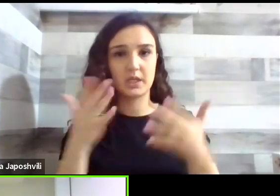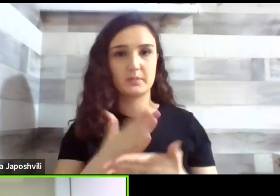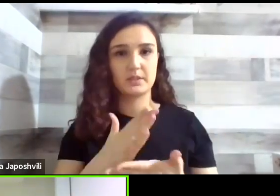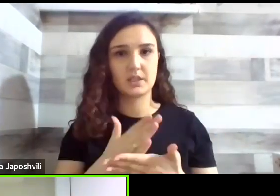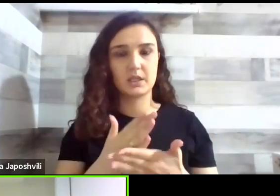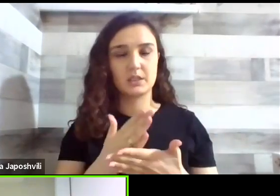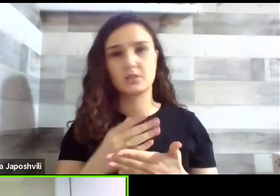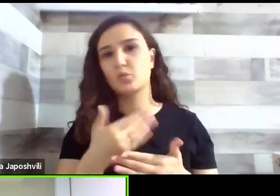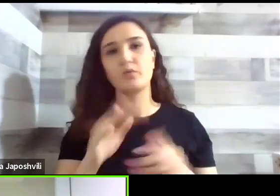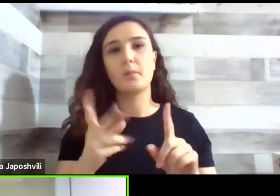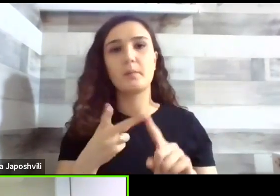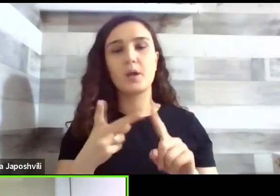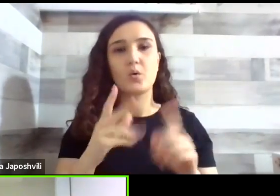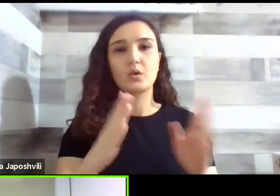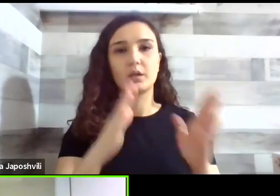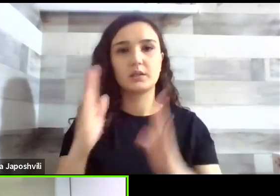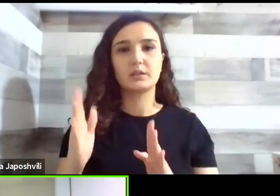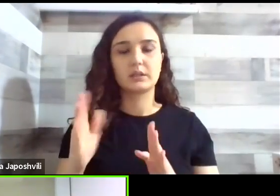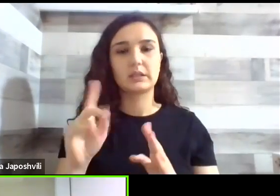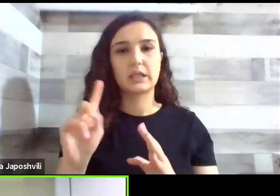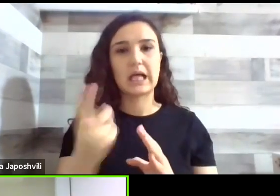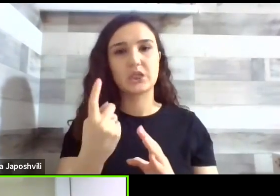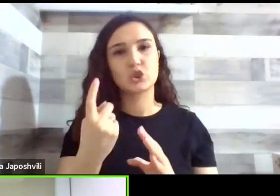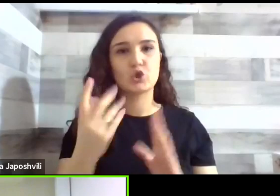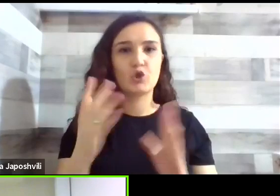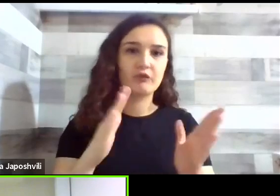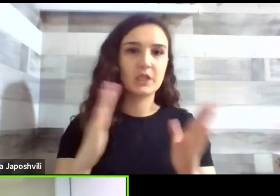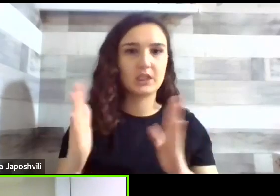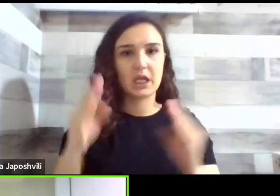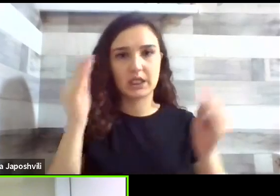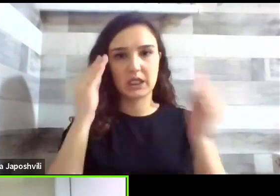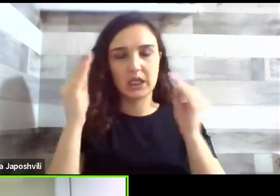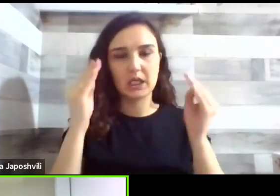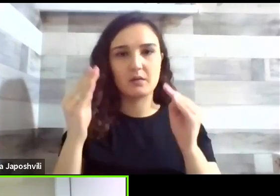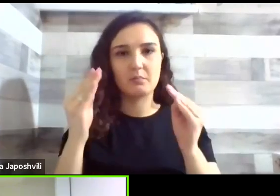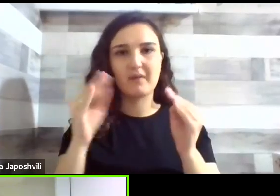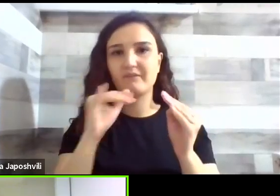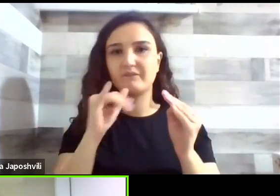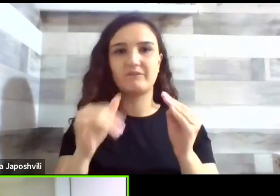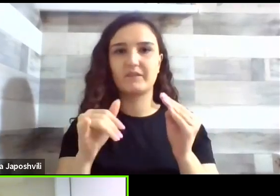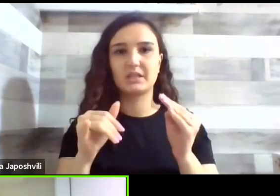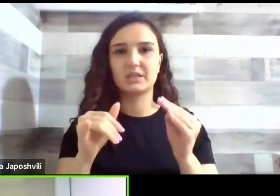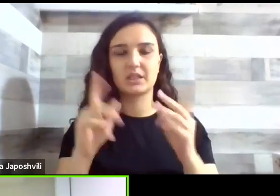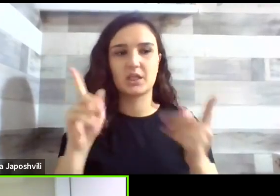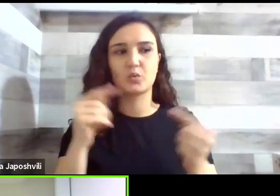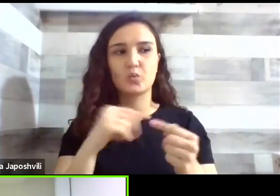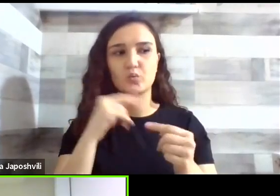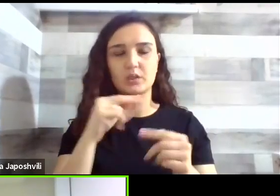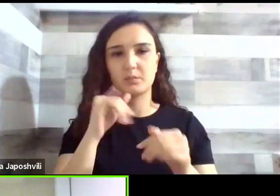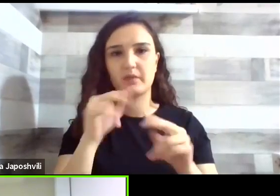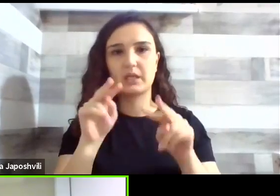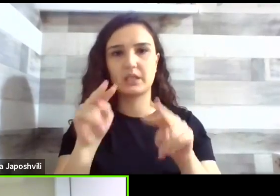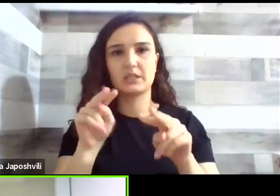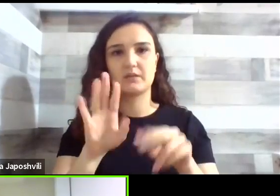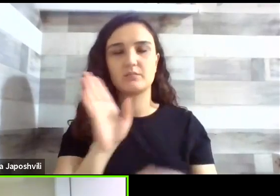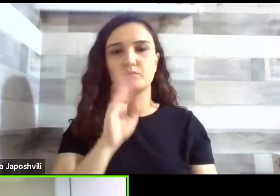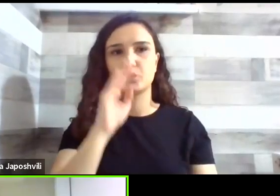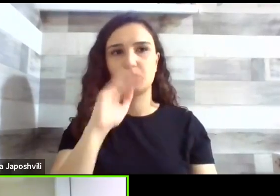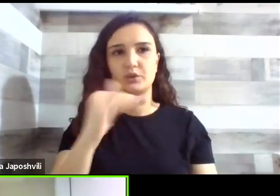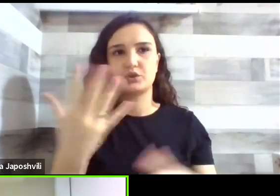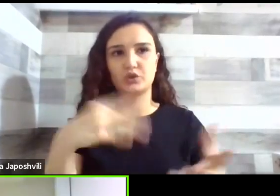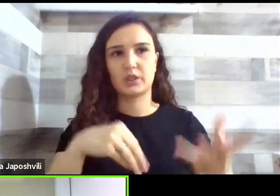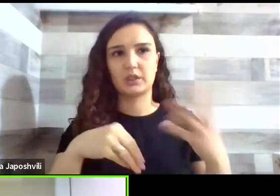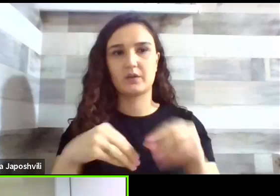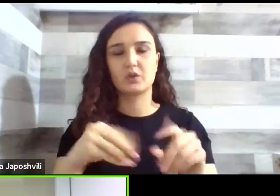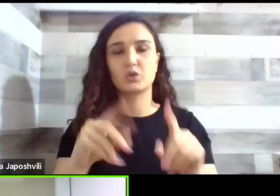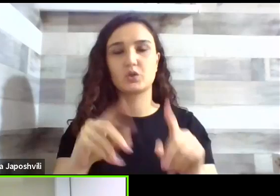უკვე მეორე ხარისხოვნად განიხილება თუ არ ვერ ექცევა სათანადო ყურადღება სწრობის ჩართვას.